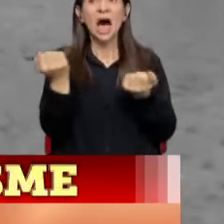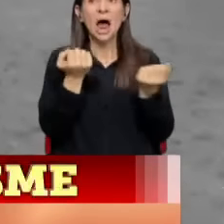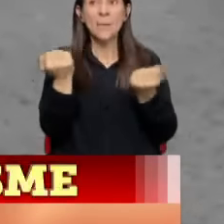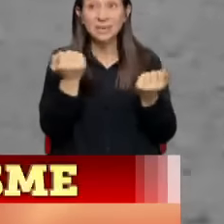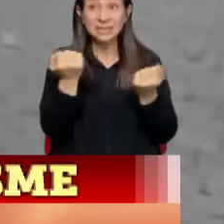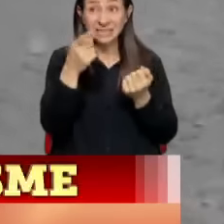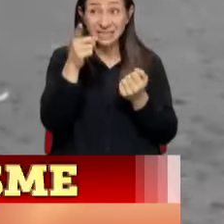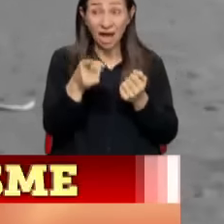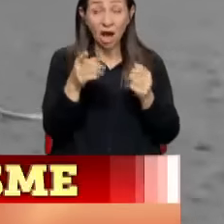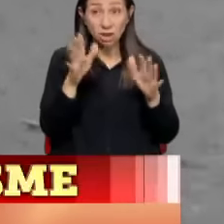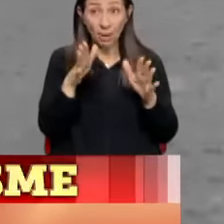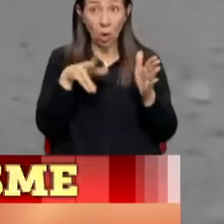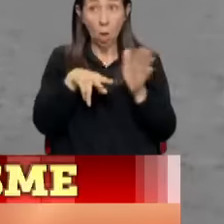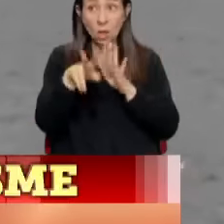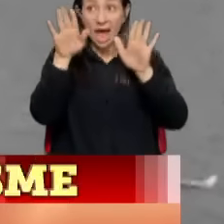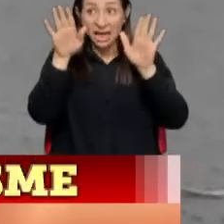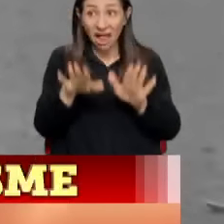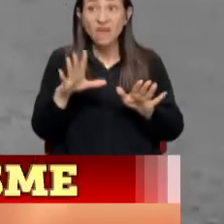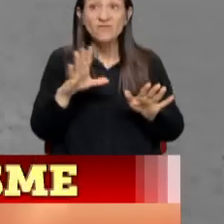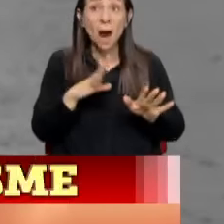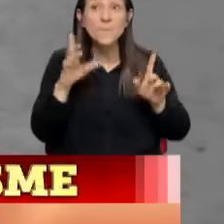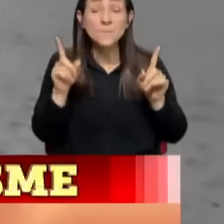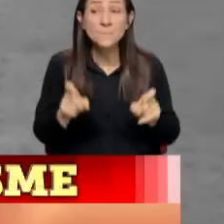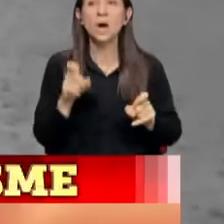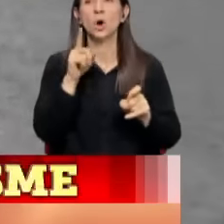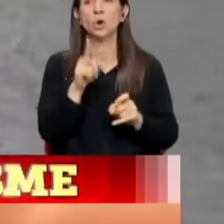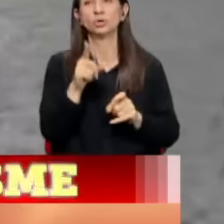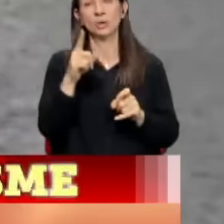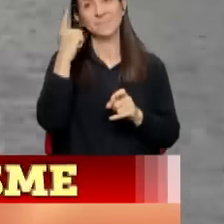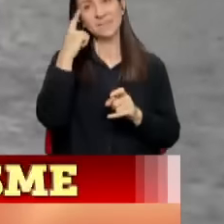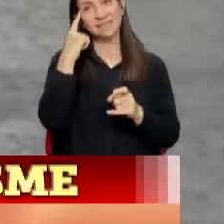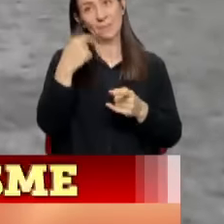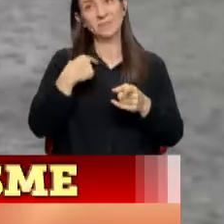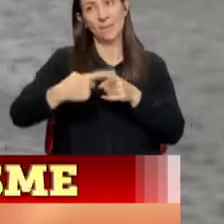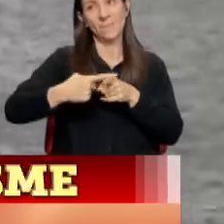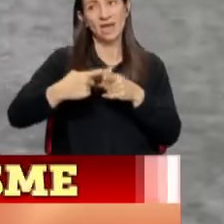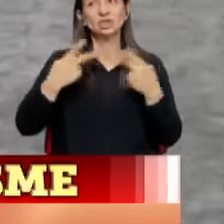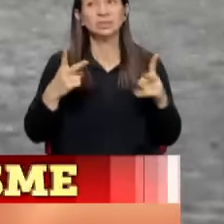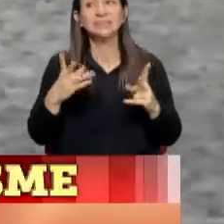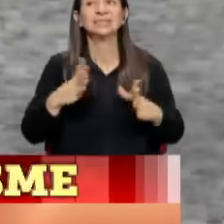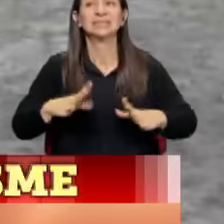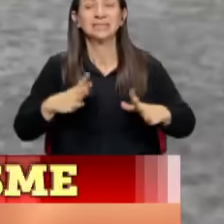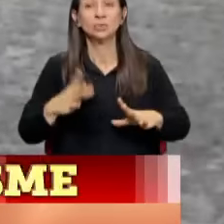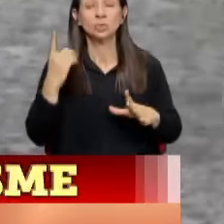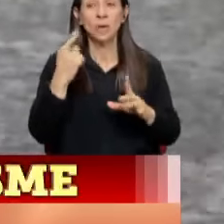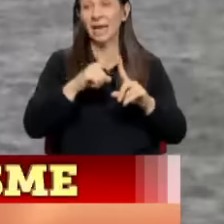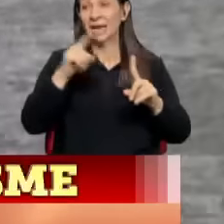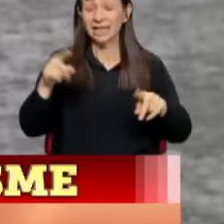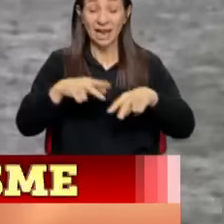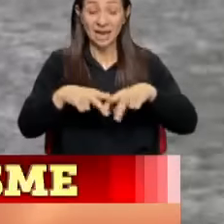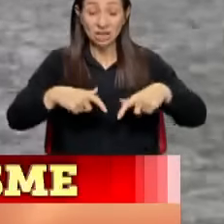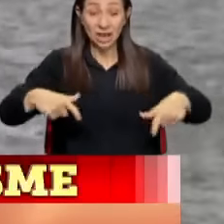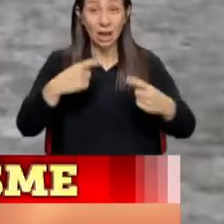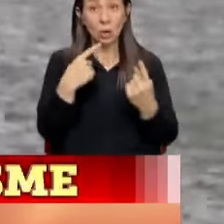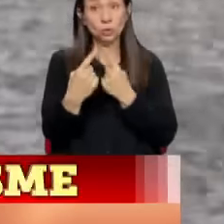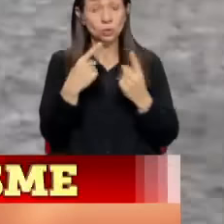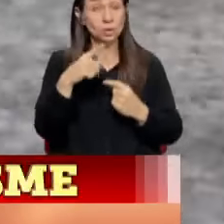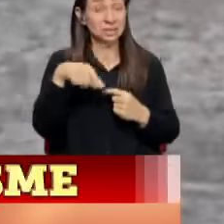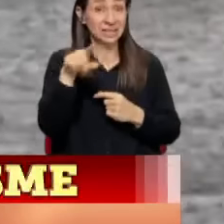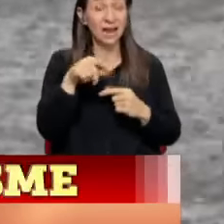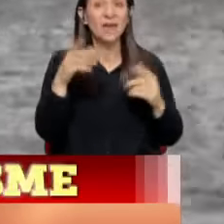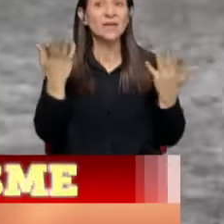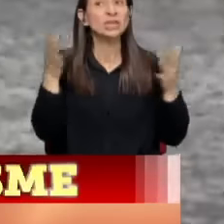aracınızla acaba yolda kalanlar var mıdır? Onun da bilgisini bizlere ulaştırın isteriz. Daha düne kadar başlığı altında konuşuyoruz sizlerle